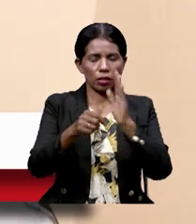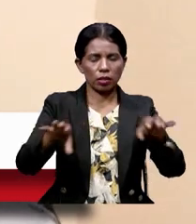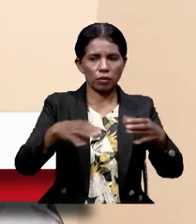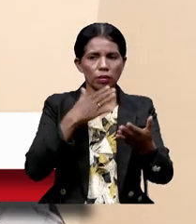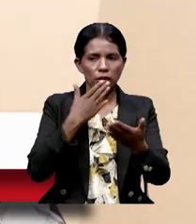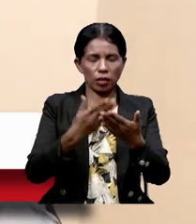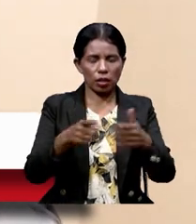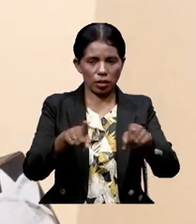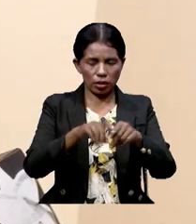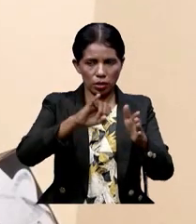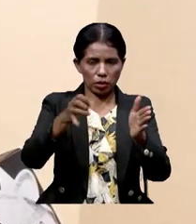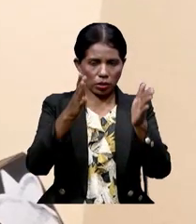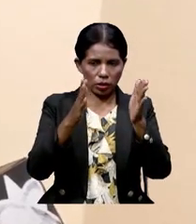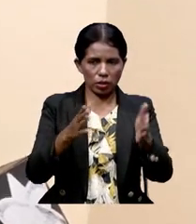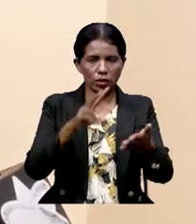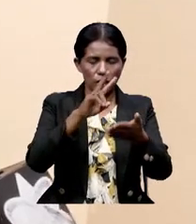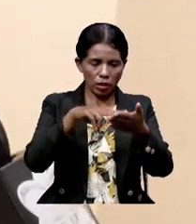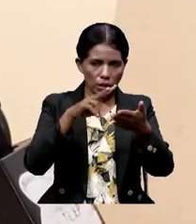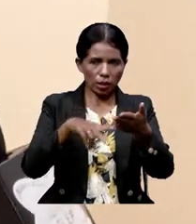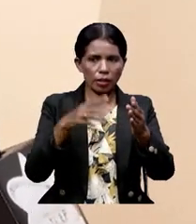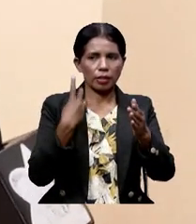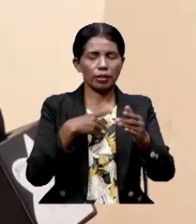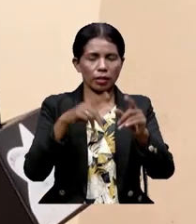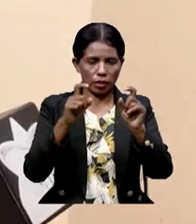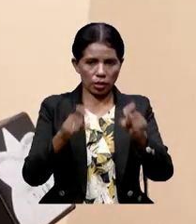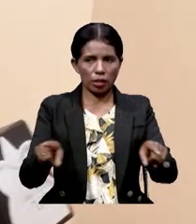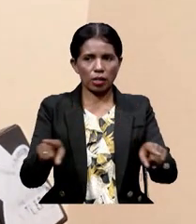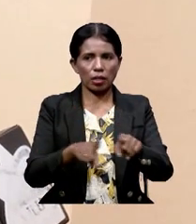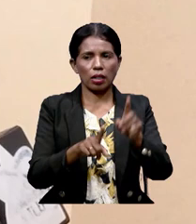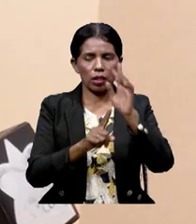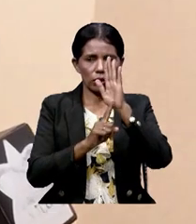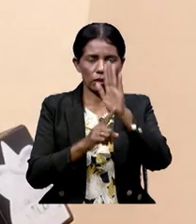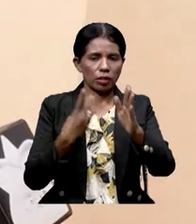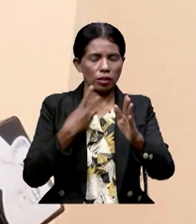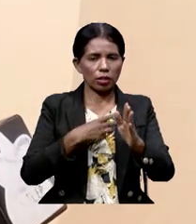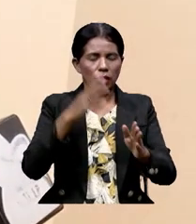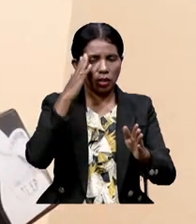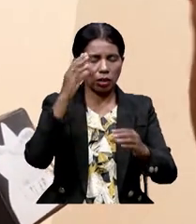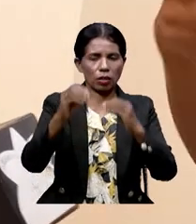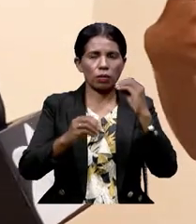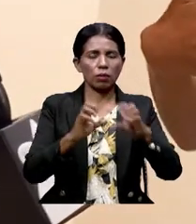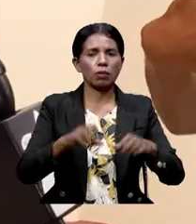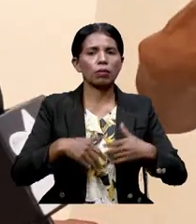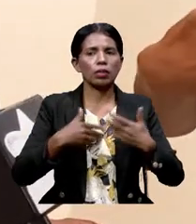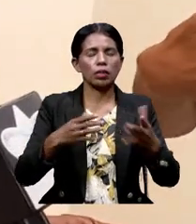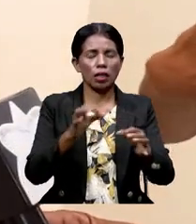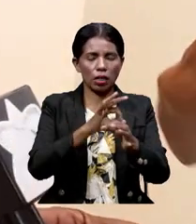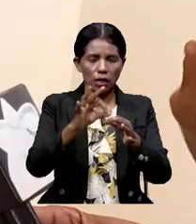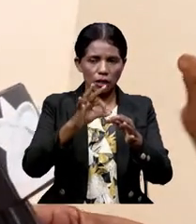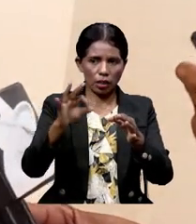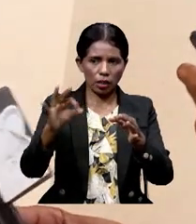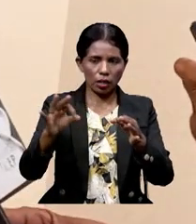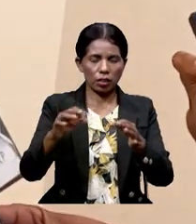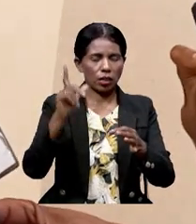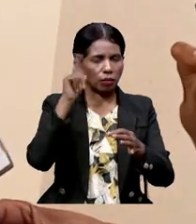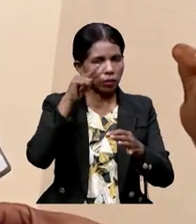dari jurnalista kita tinggi le para tu ne ida ne hasai lita ni tini conhecimento o insaha kere konoba dan kita bikin